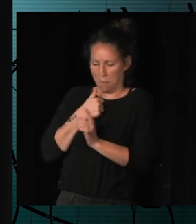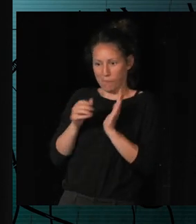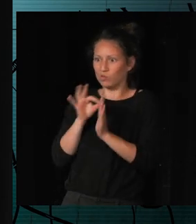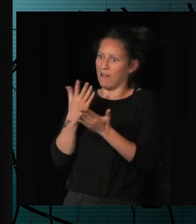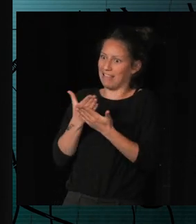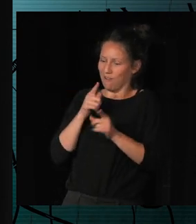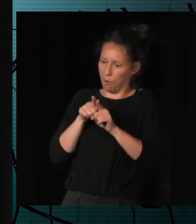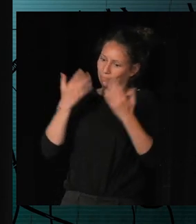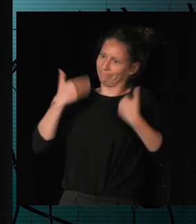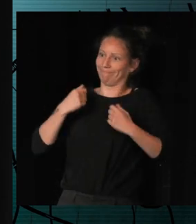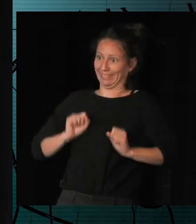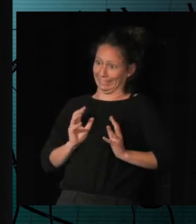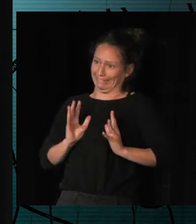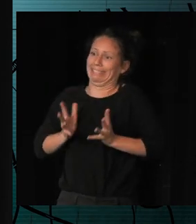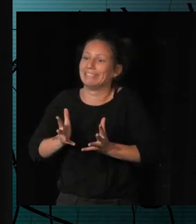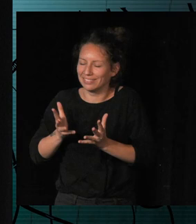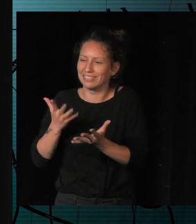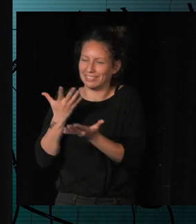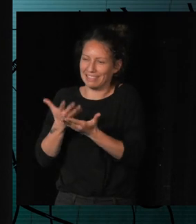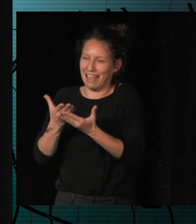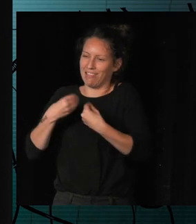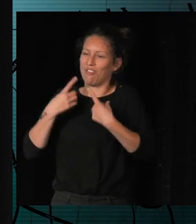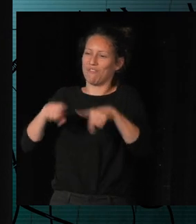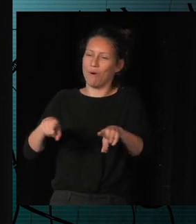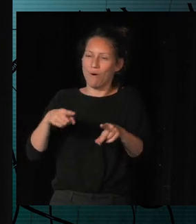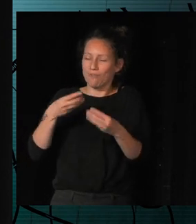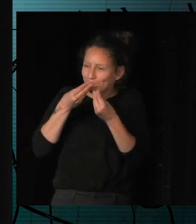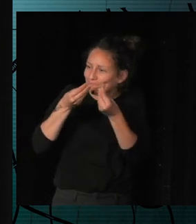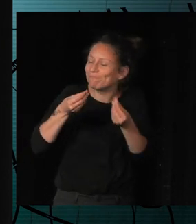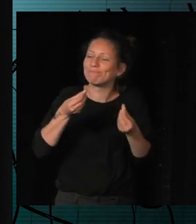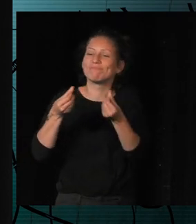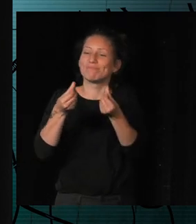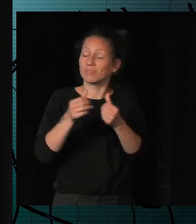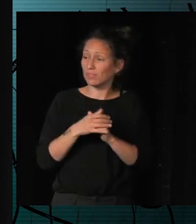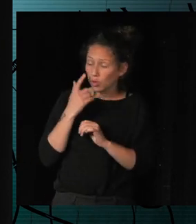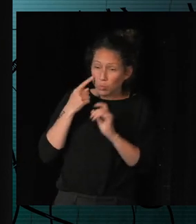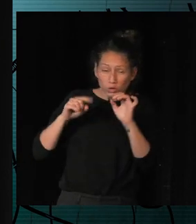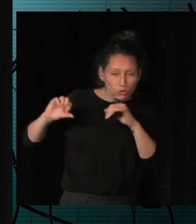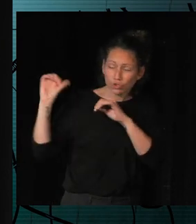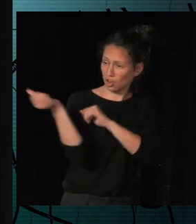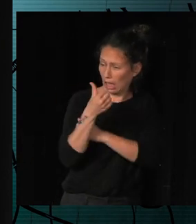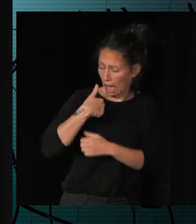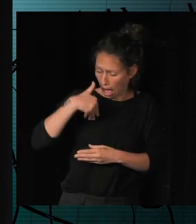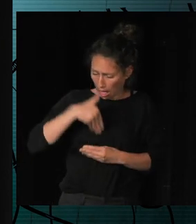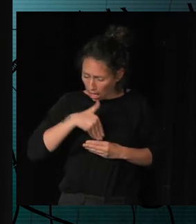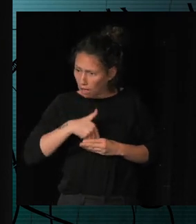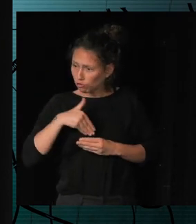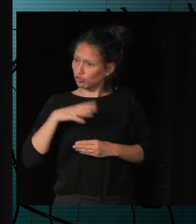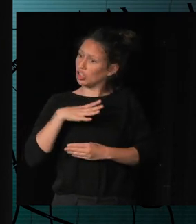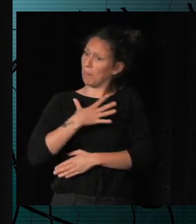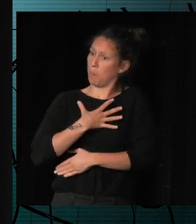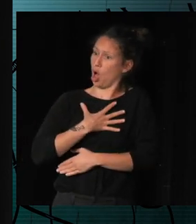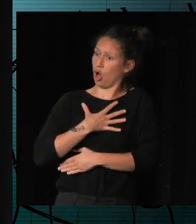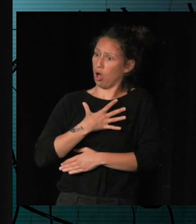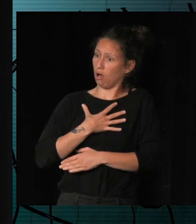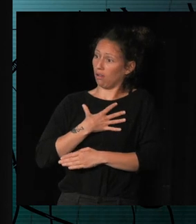pense qu'on a tous on a tous des une part sombre à l'intérieur et qu'on se dirige vers l'horreur pour l'explorer de façon saine et safe parce que c'est une peur qu'on choisit de